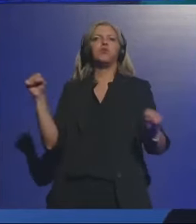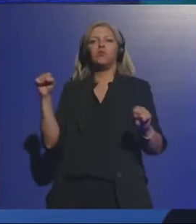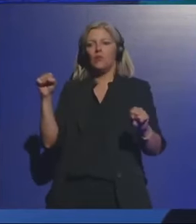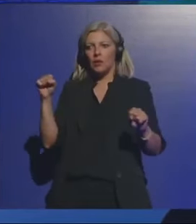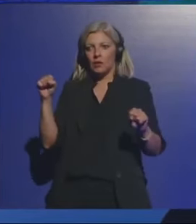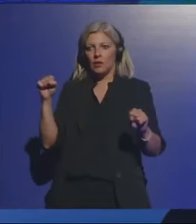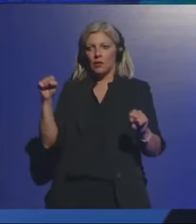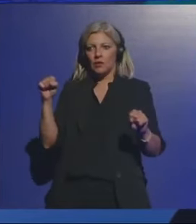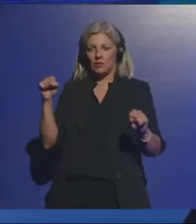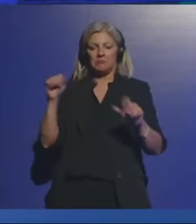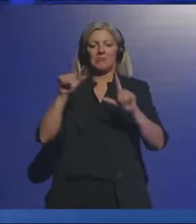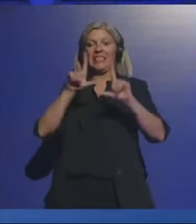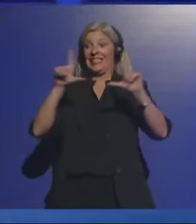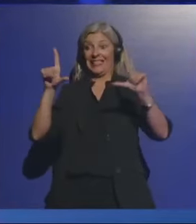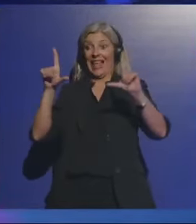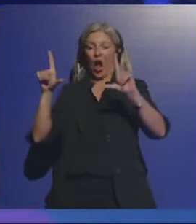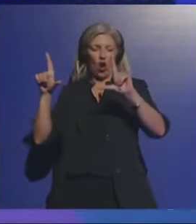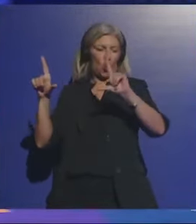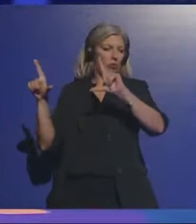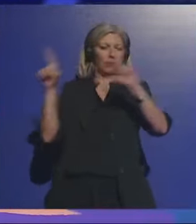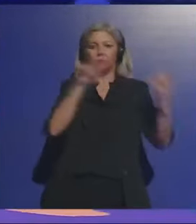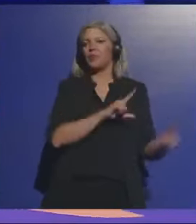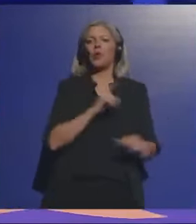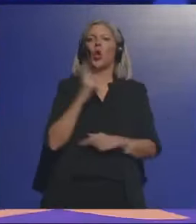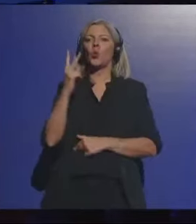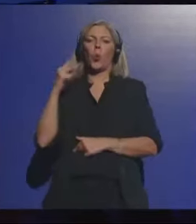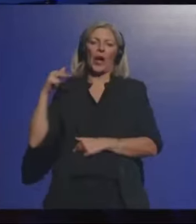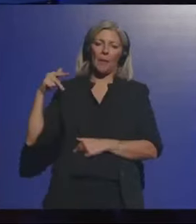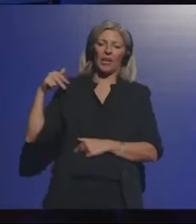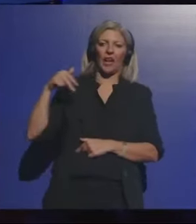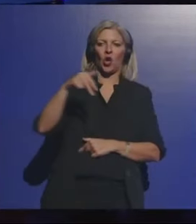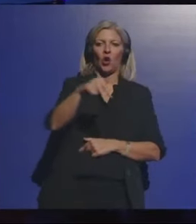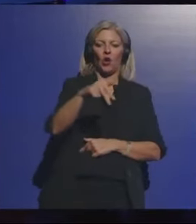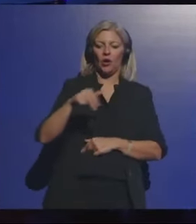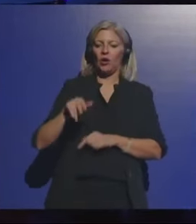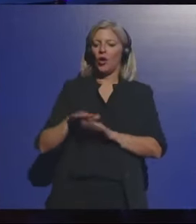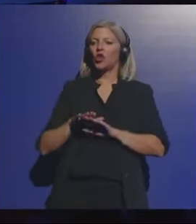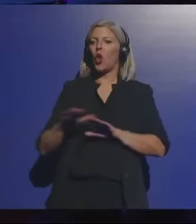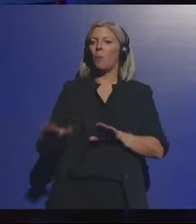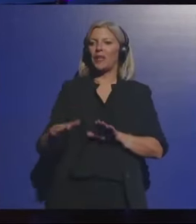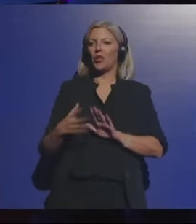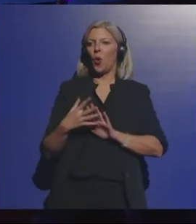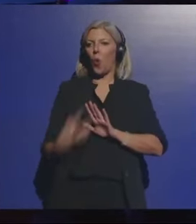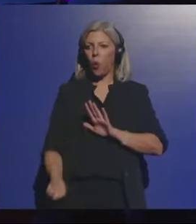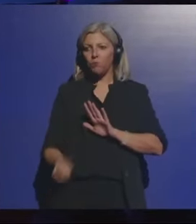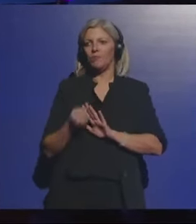stacco due che camminano passano vicino a un tombino